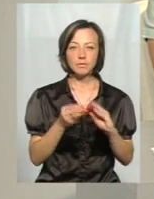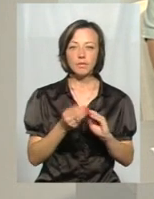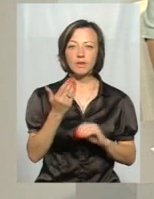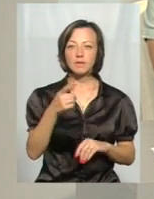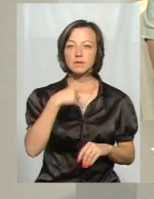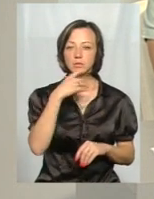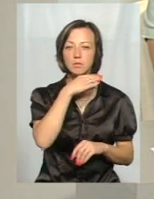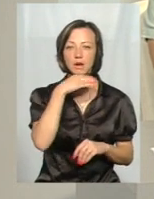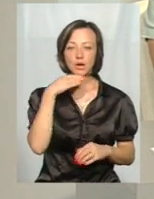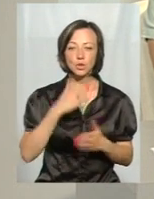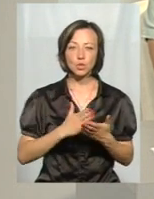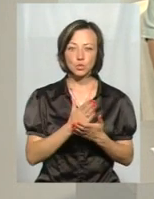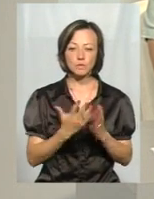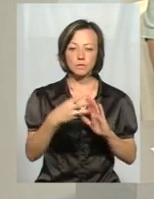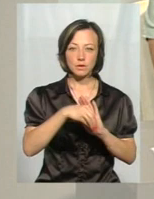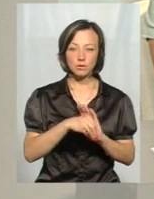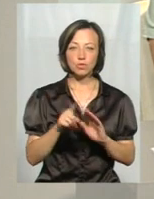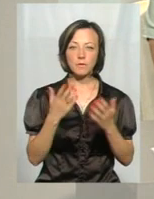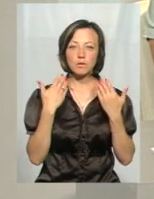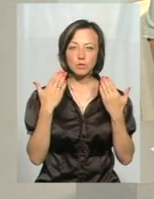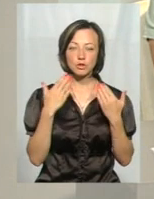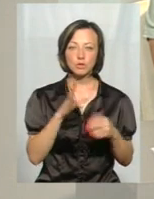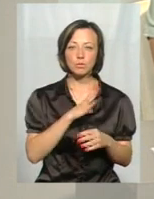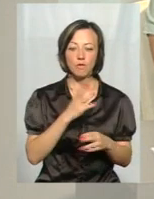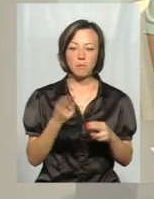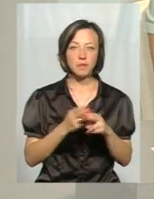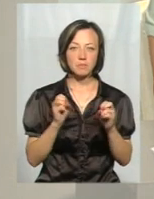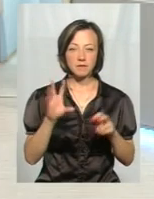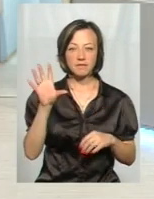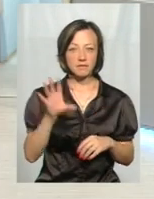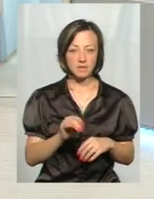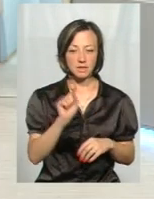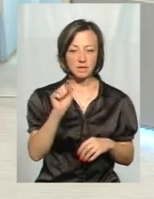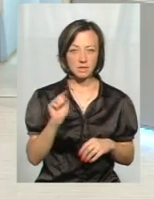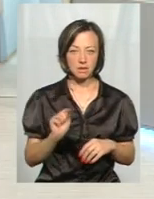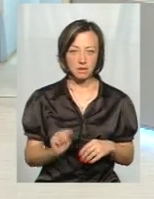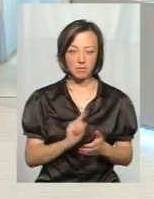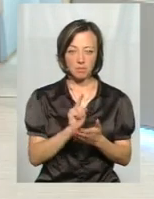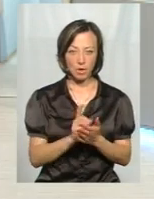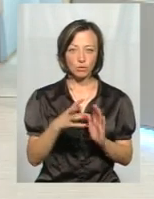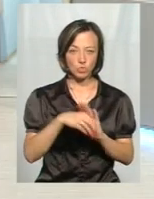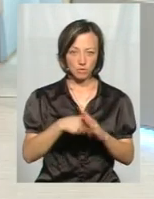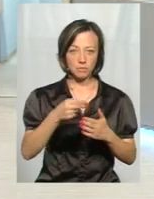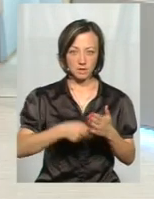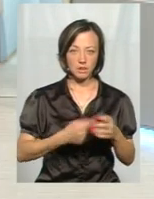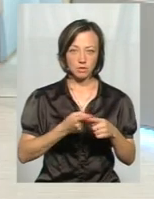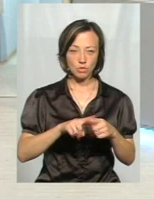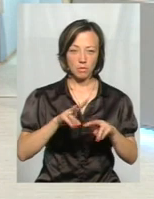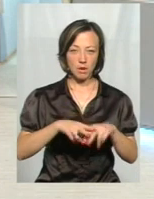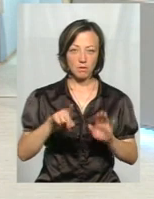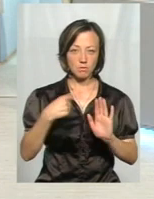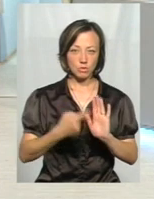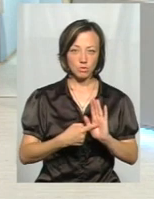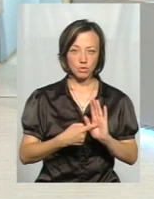що багато служб причетні до того, аби відпочинок був безпечний, то вони всі мають долучитись до підписання цього паспорту,